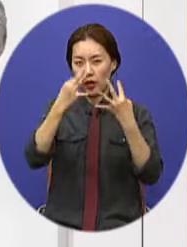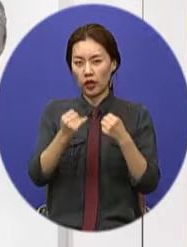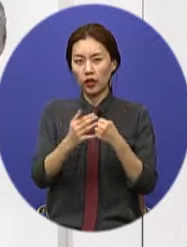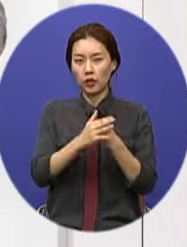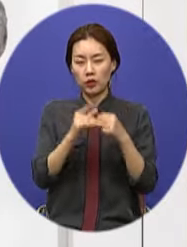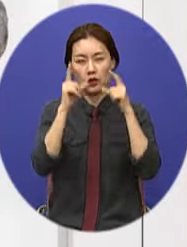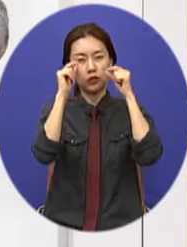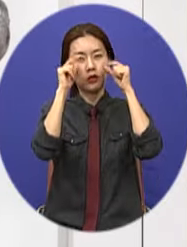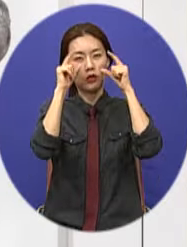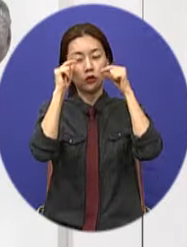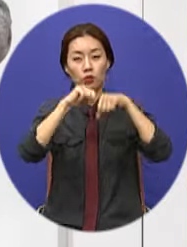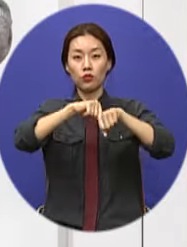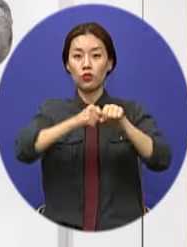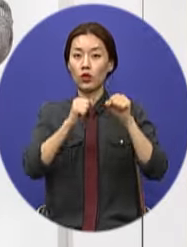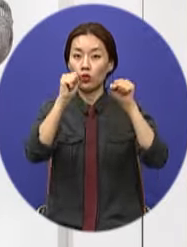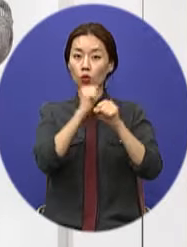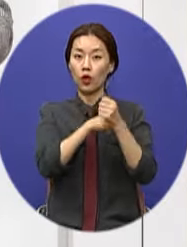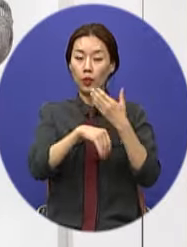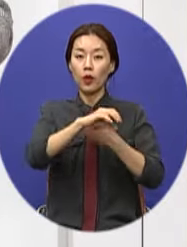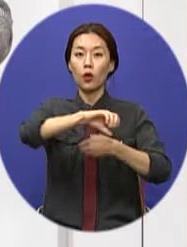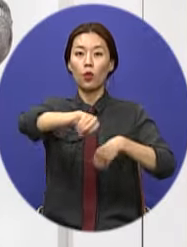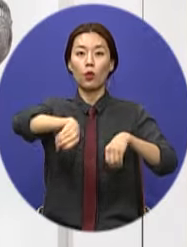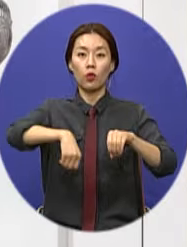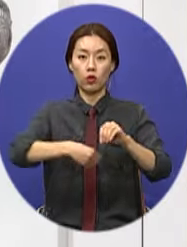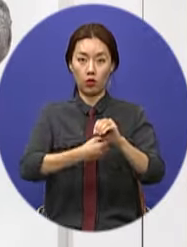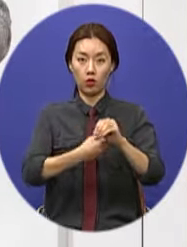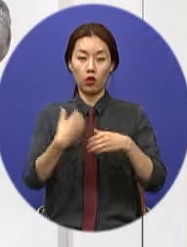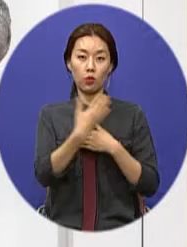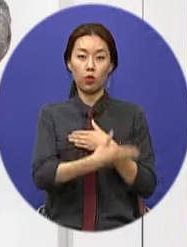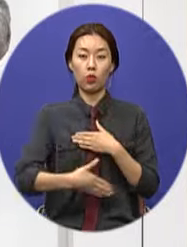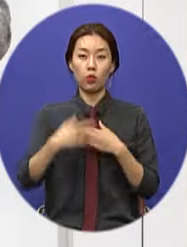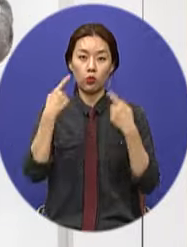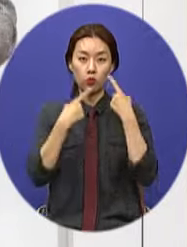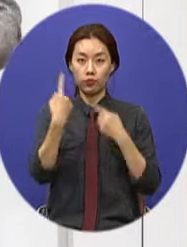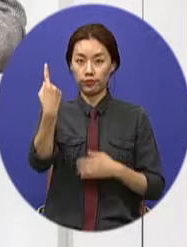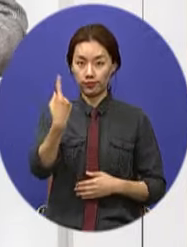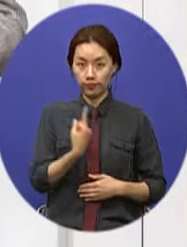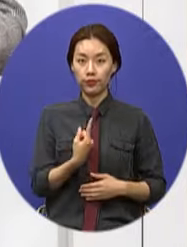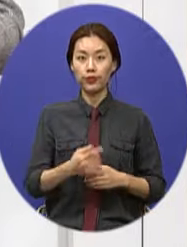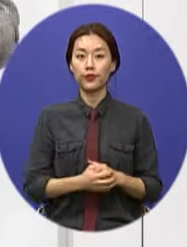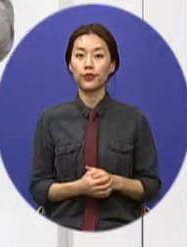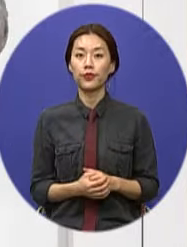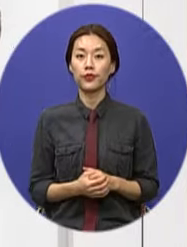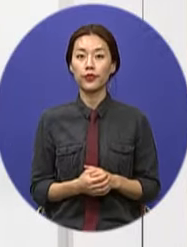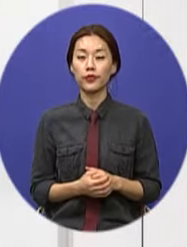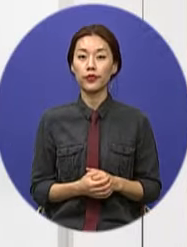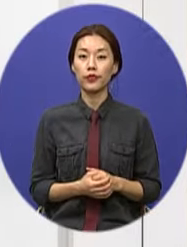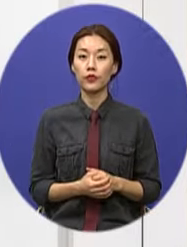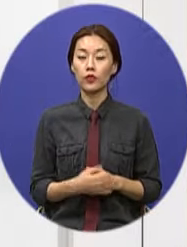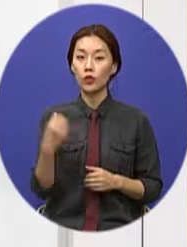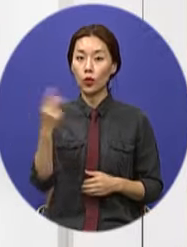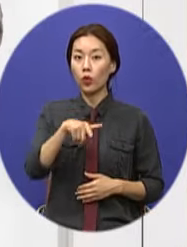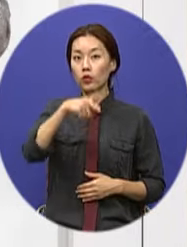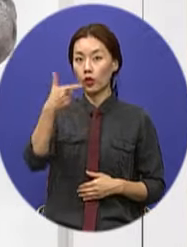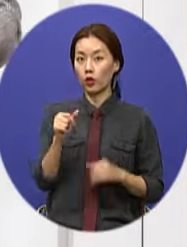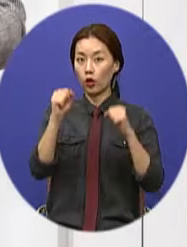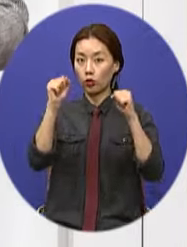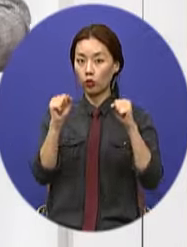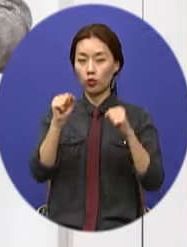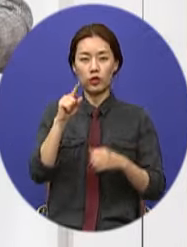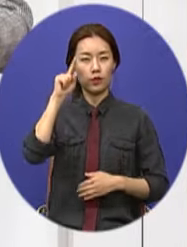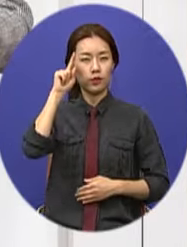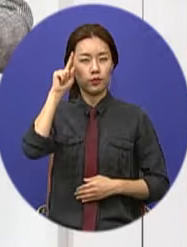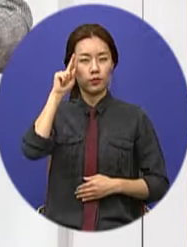일어나서 막 무리하게 운동하시면 오히려 다칠 수가 있다고 합니다. 그렇습니다. 네. 그리고 저녁에 하는 운동은 스트레스